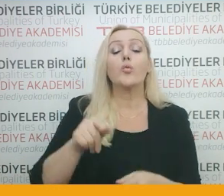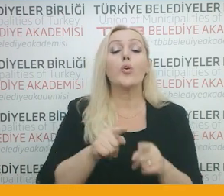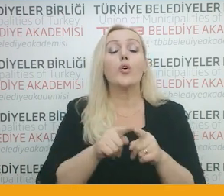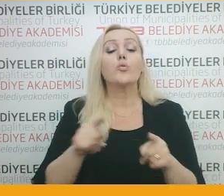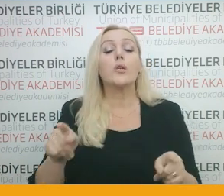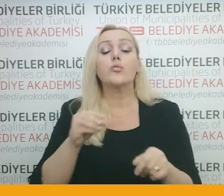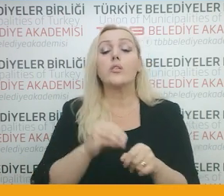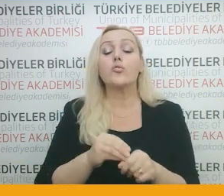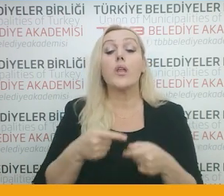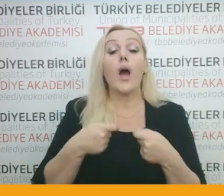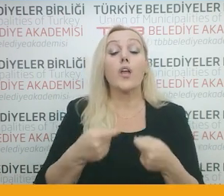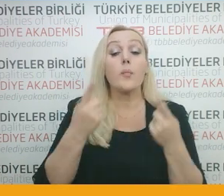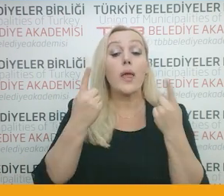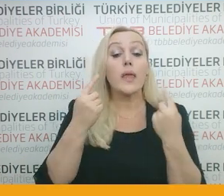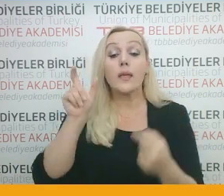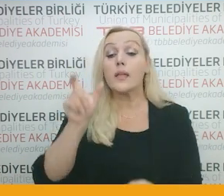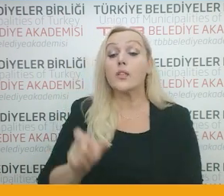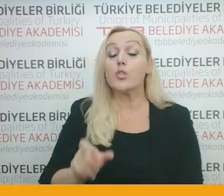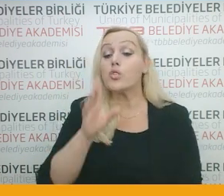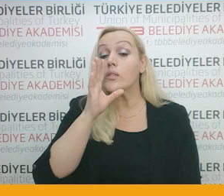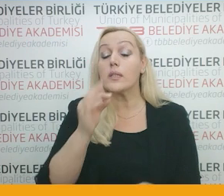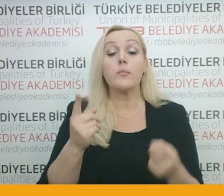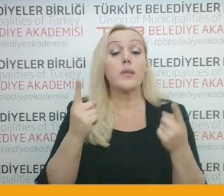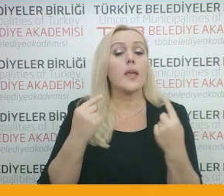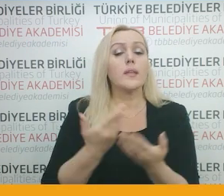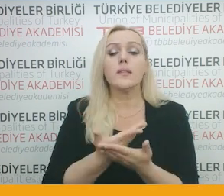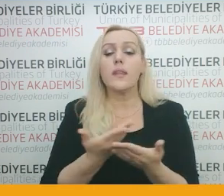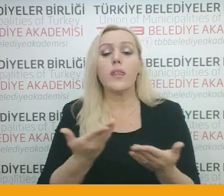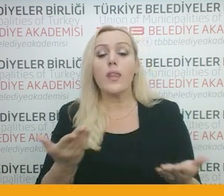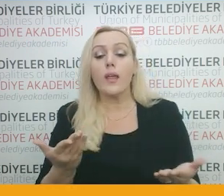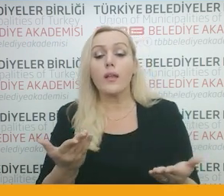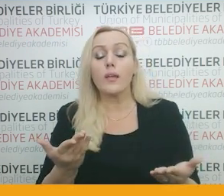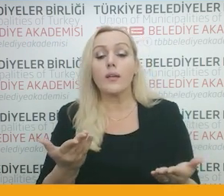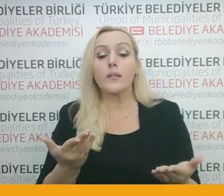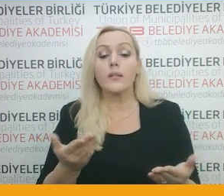süreçte harcamanın yetkilisi kimdir? Yetkisi ne kadardır?